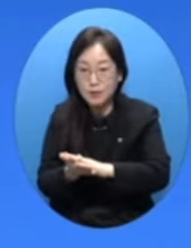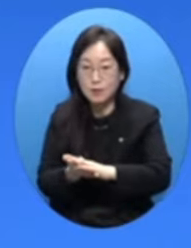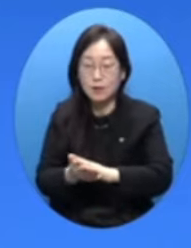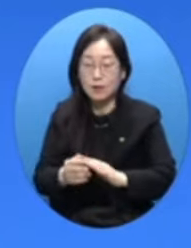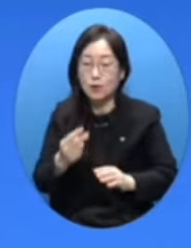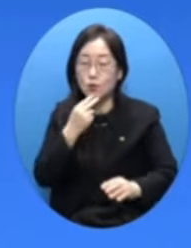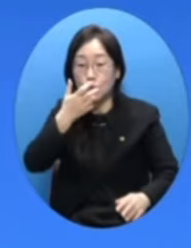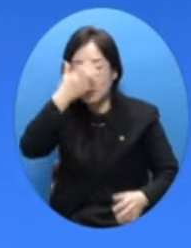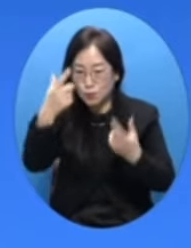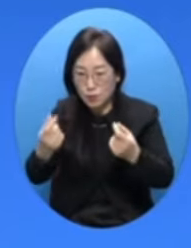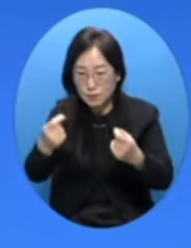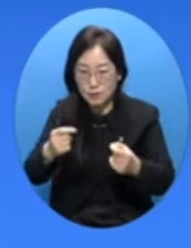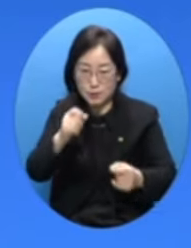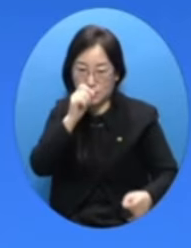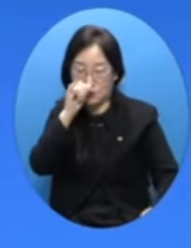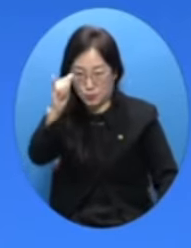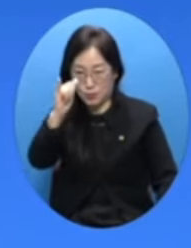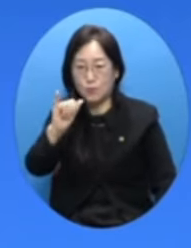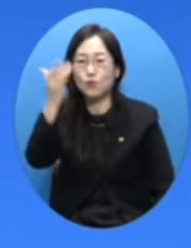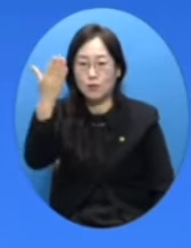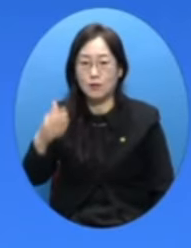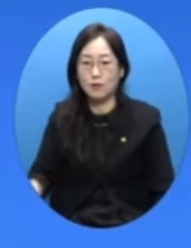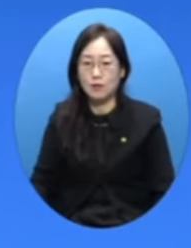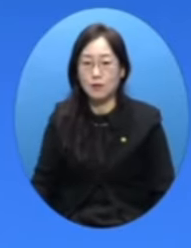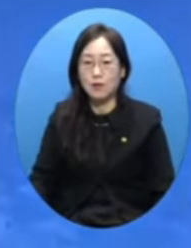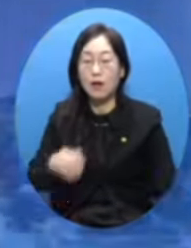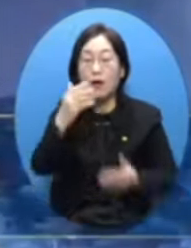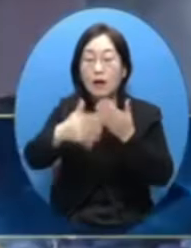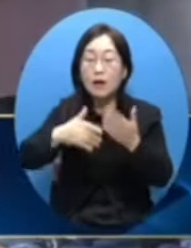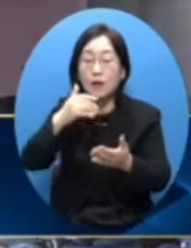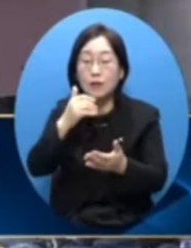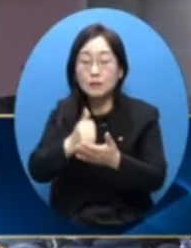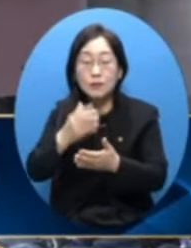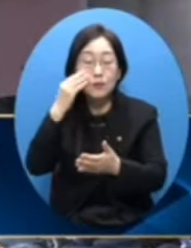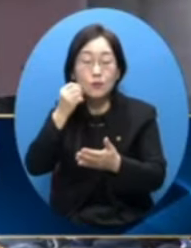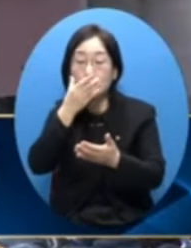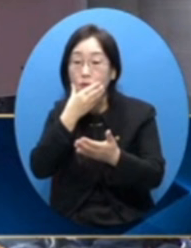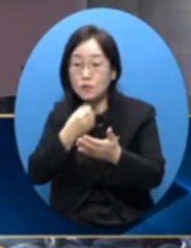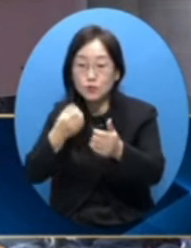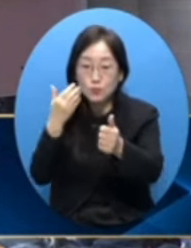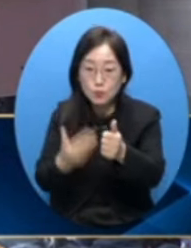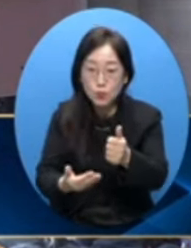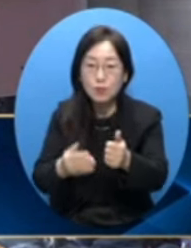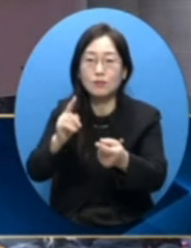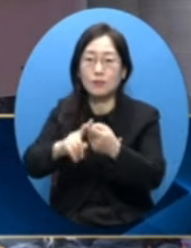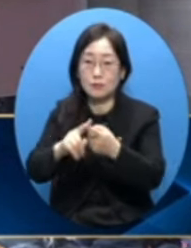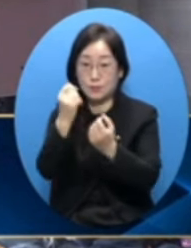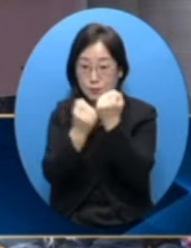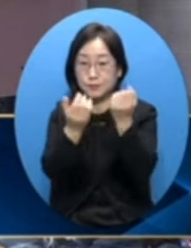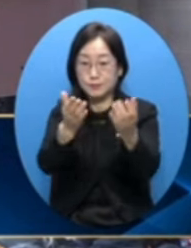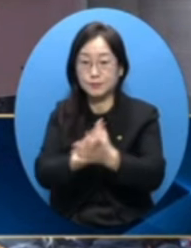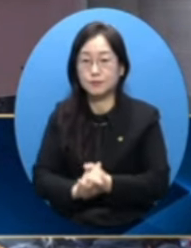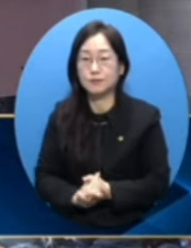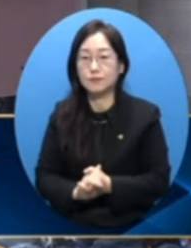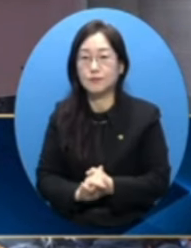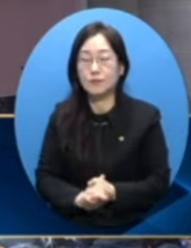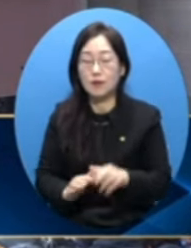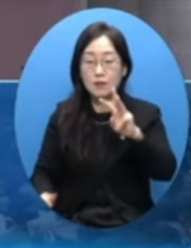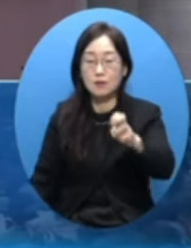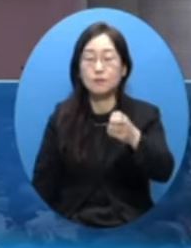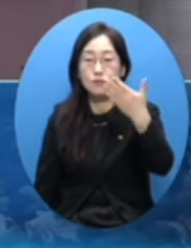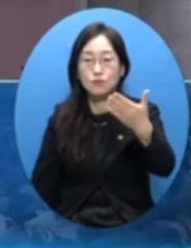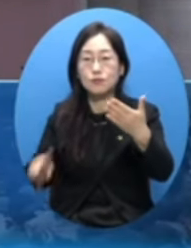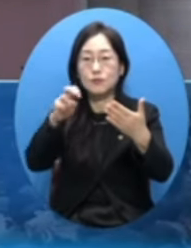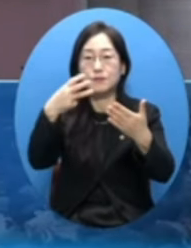쓰임받게 될 것입니다. 성경은 하나님의 사람이 임하는 형통의 축복에 대해서 그 뒤에 이와 같이 설명합니다. 39장